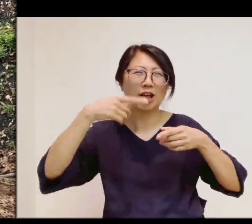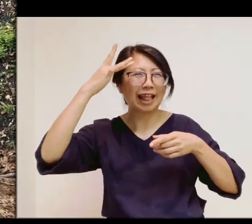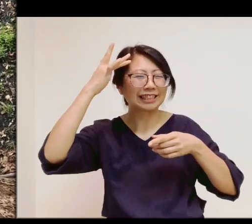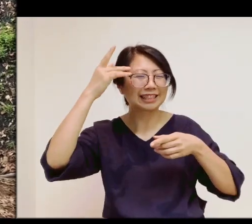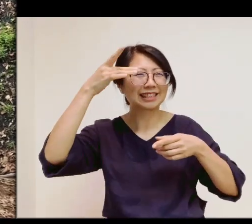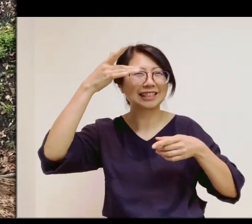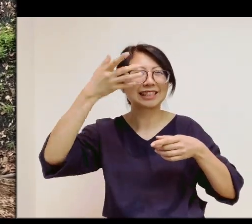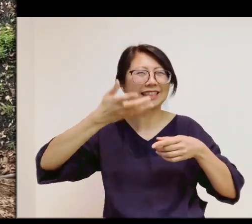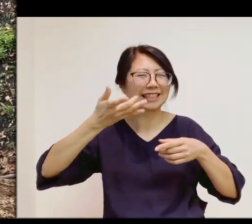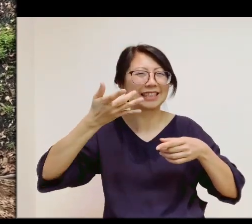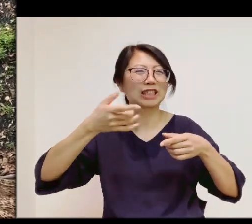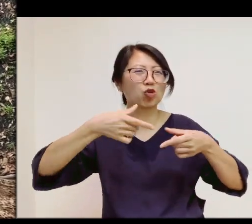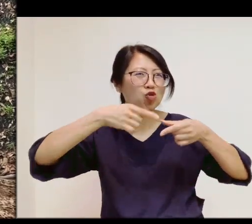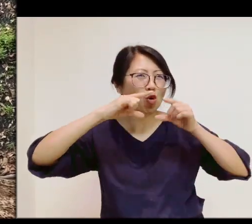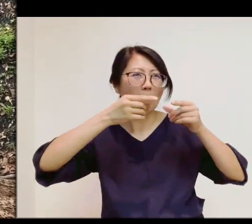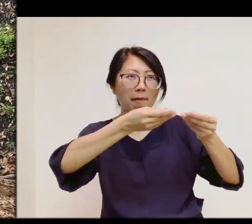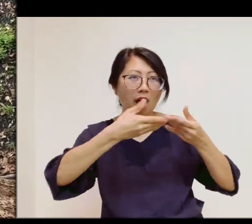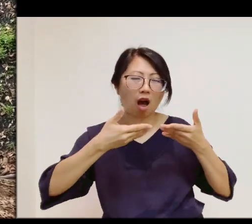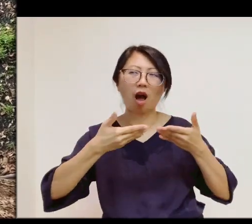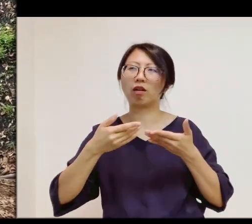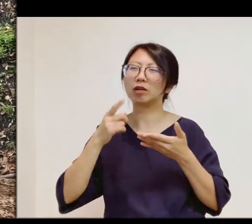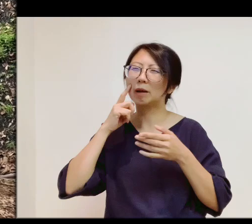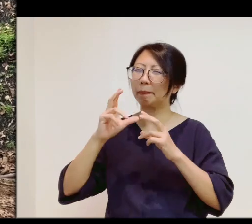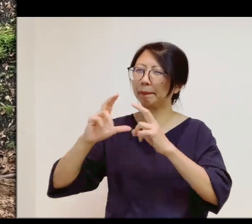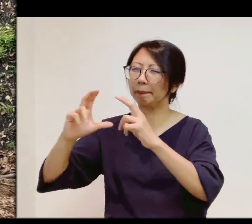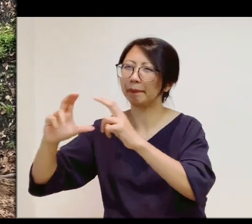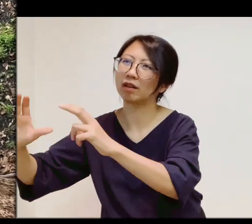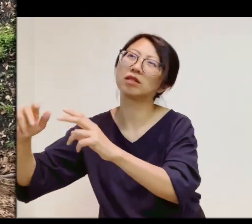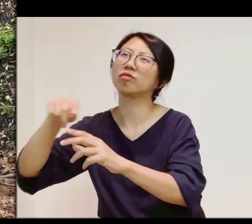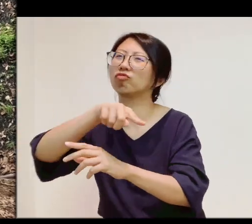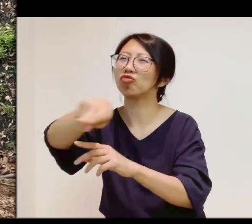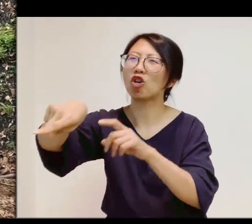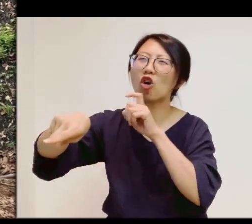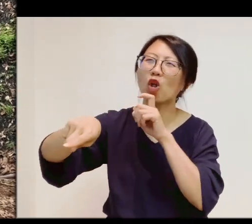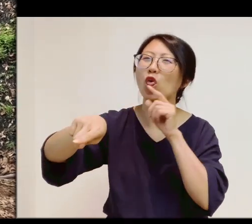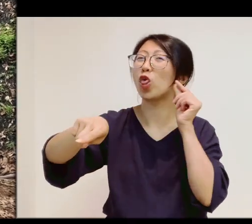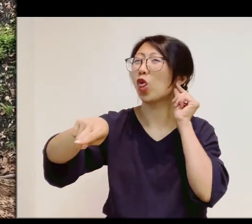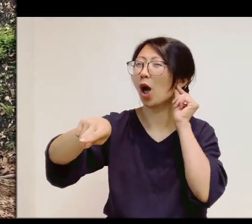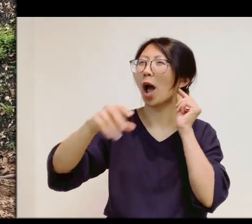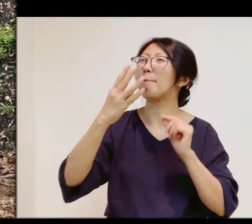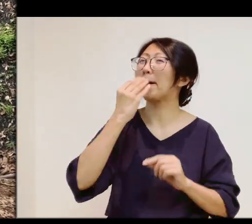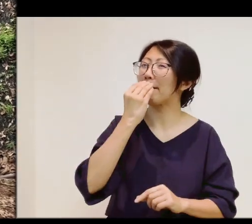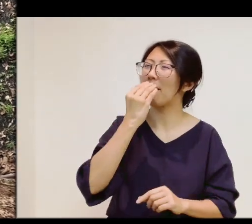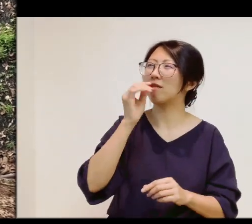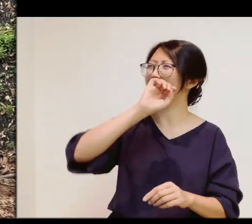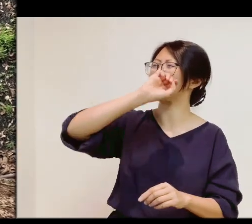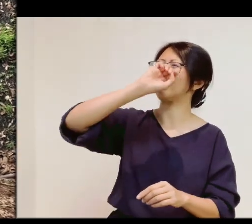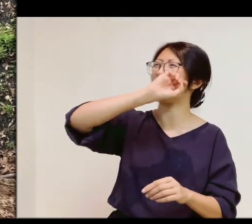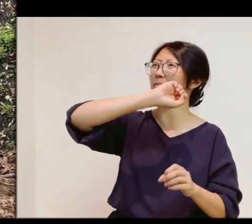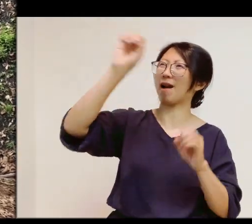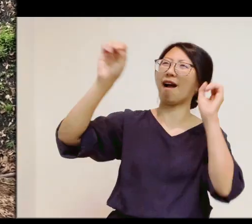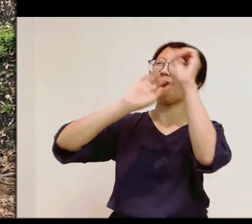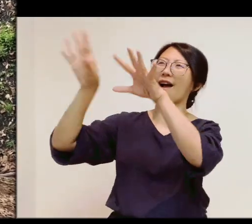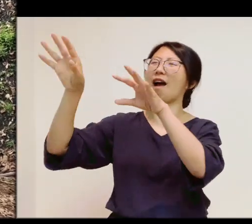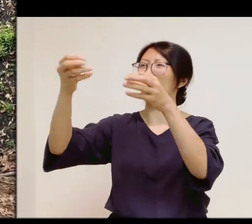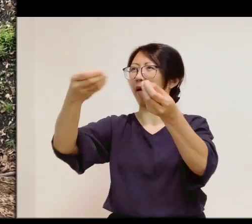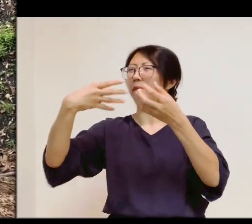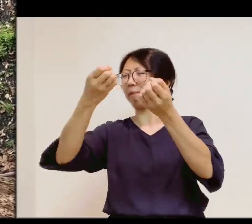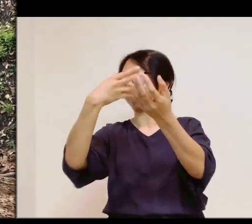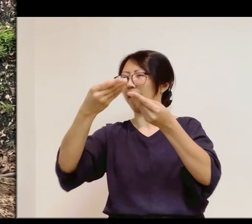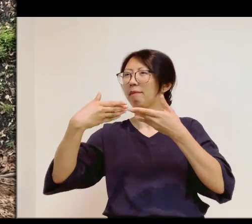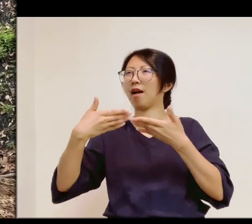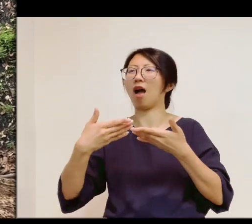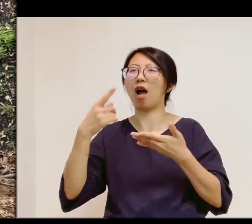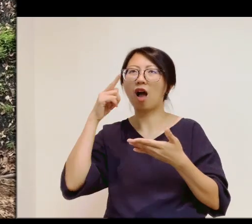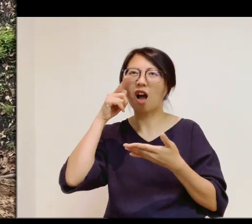克嘅婦女點樣抌麵包上去啦？甚至連德國嘅士兵點樣靜雞雞去幫助佢咧？佢其實佢都係仲係見